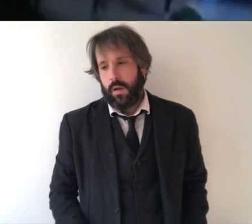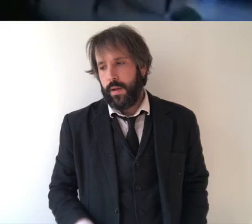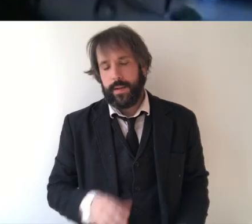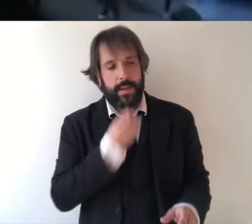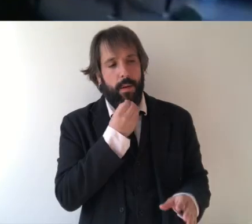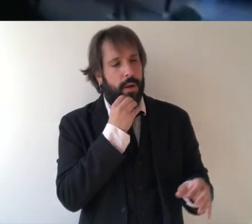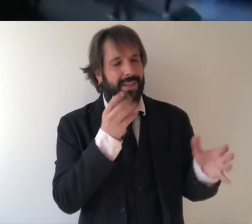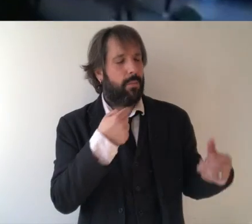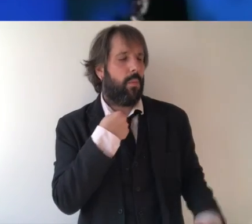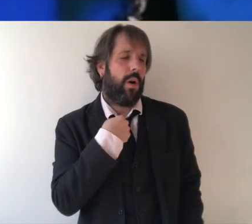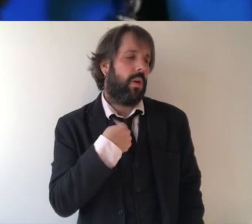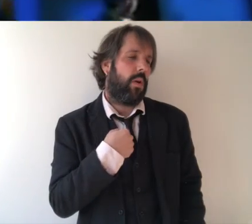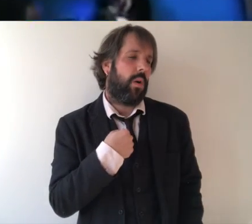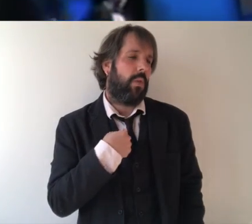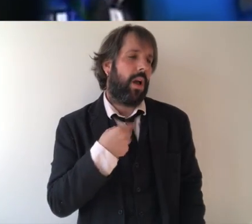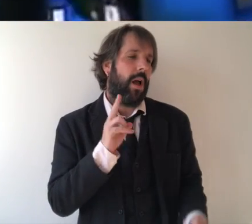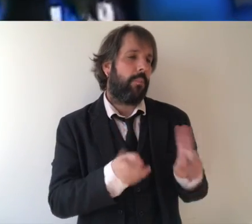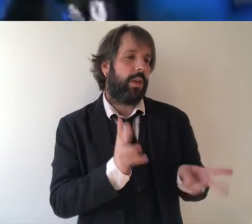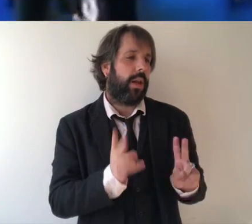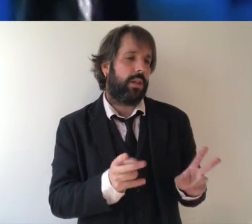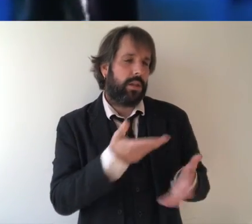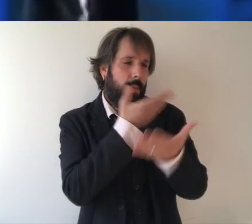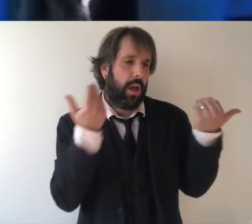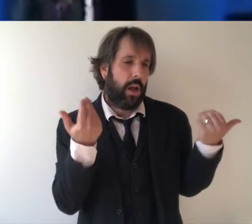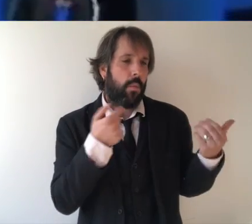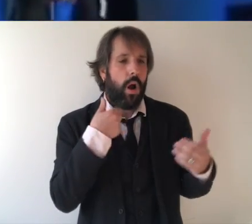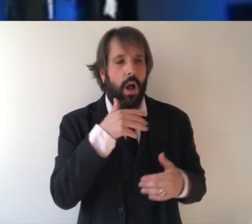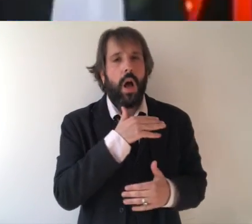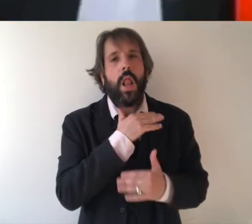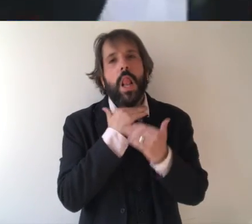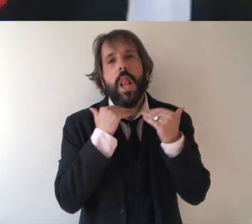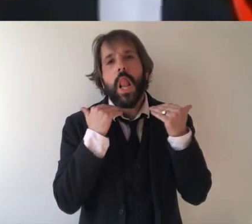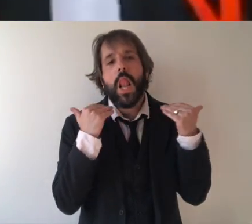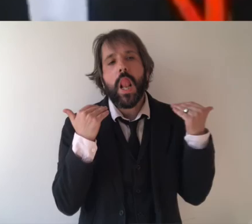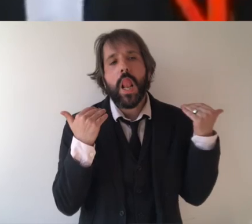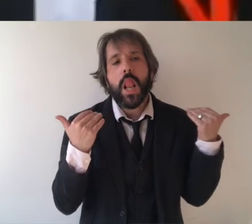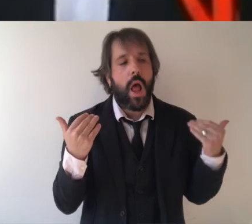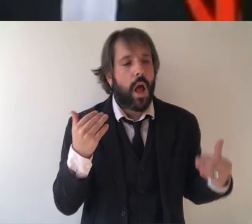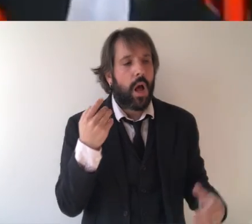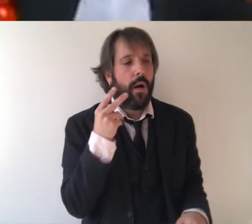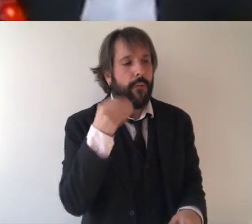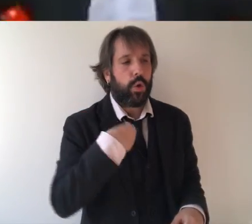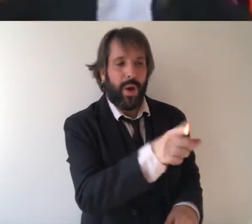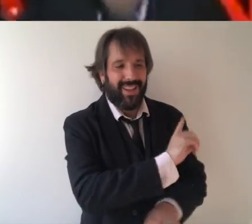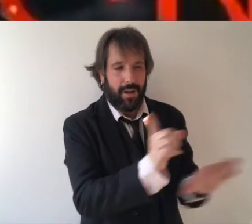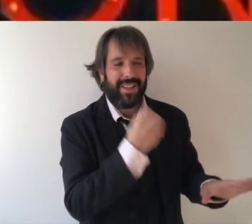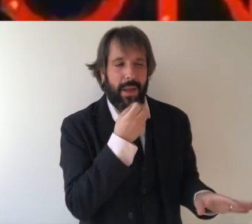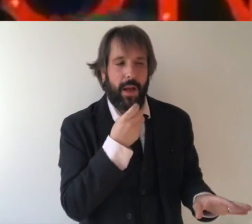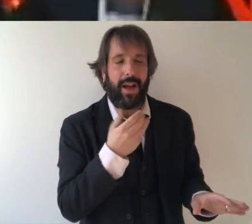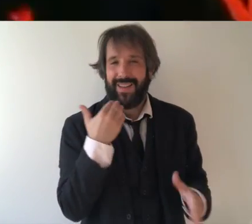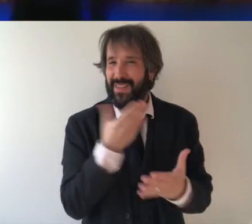on va se le c'est bon. Ah bon? Non mais c'est moi. C'est peut-être que je suis arrivé à, je sais pas, saturation de quelque chose. C'est pas toi, en tout cas toi c'était très bien. Merci